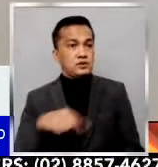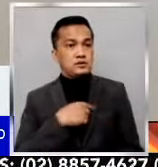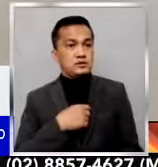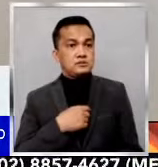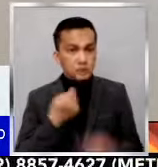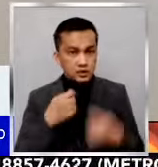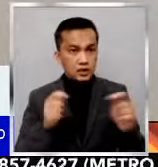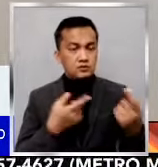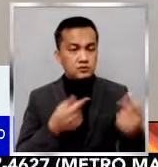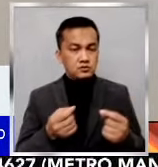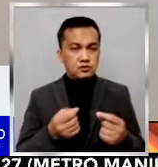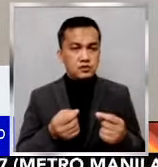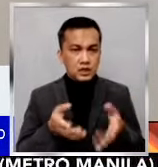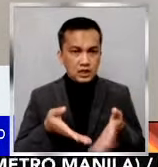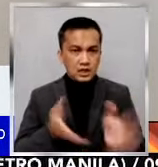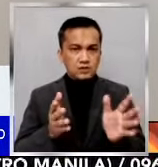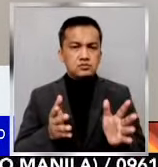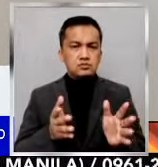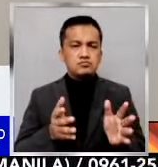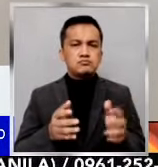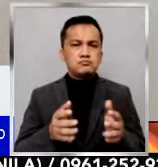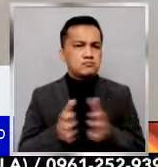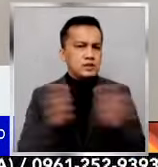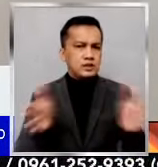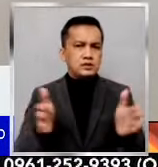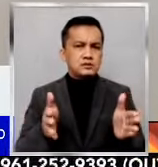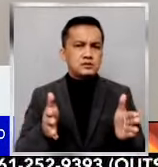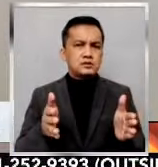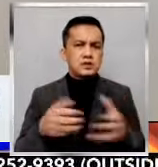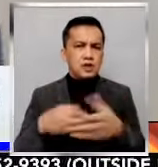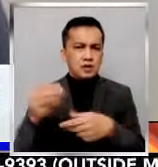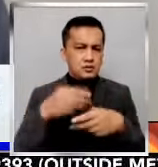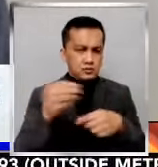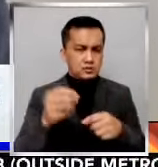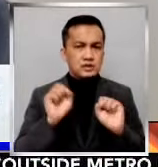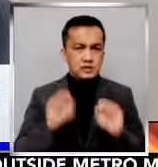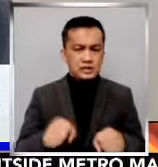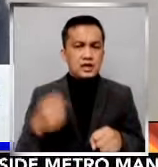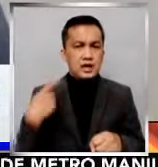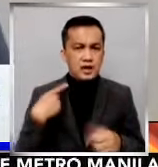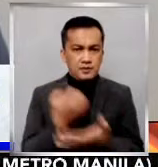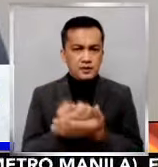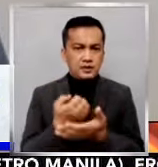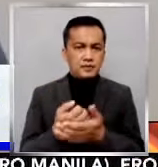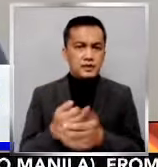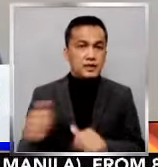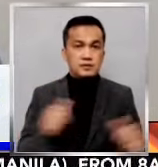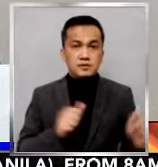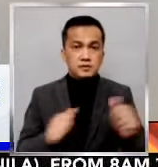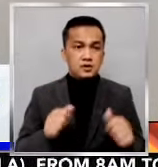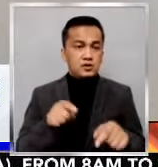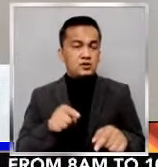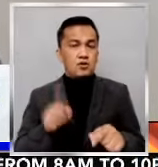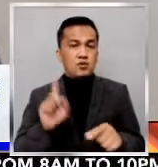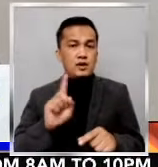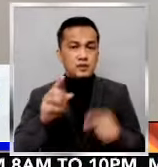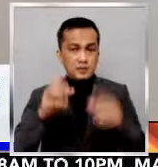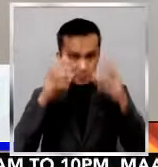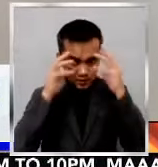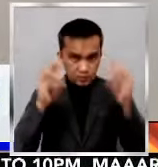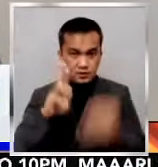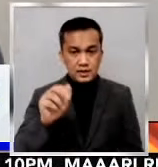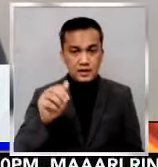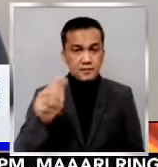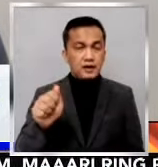greater mobility so that we can have economic activity. And that is what Mayor Rama has done in Cebu.